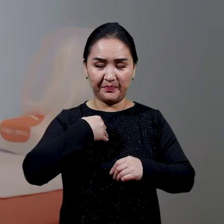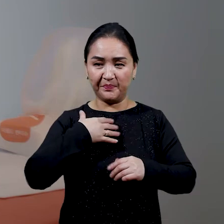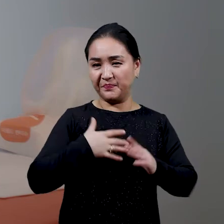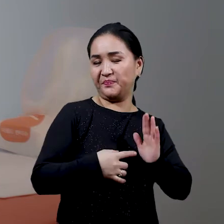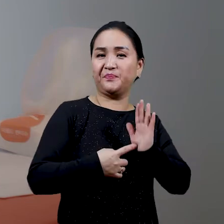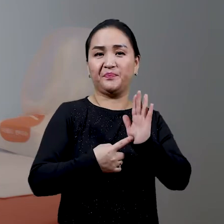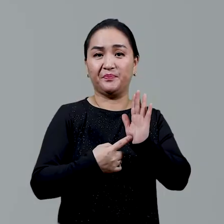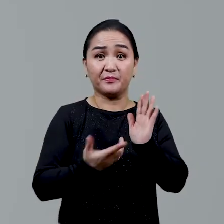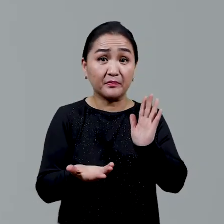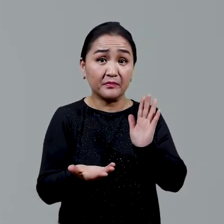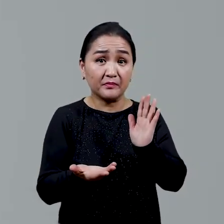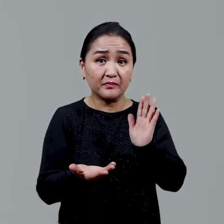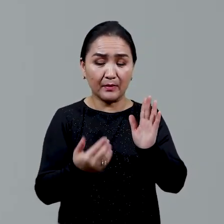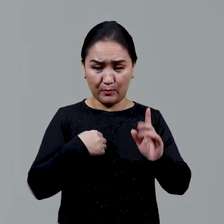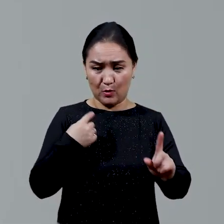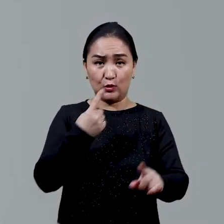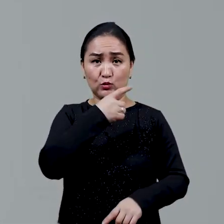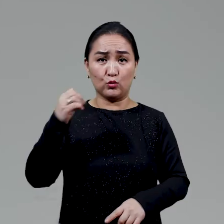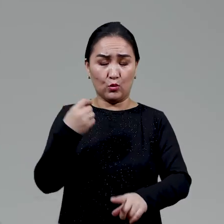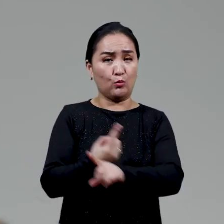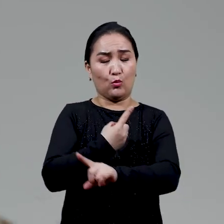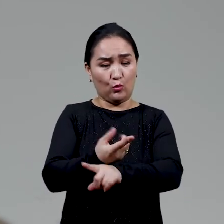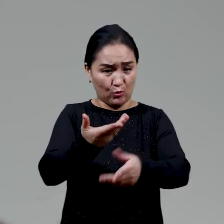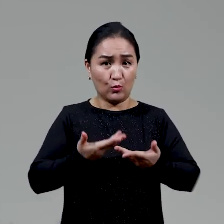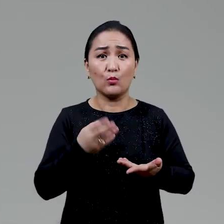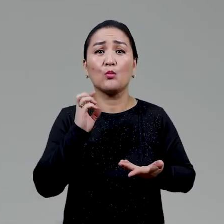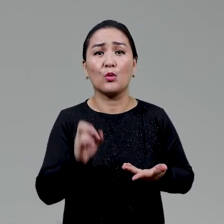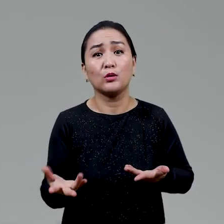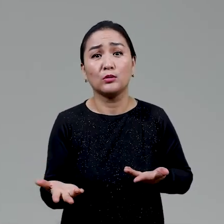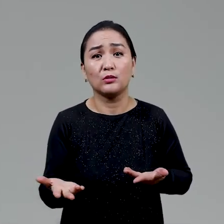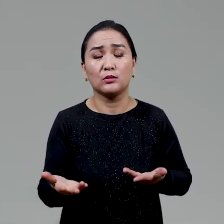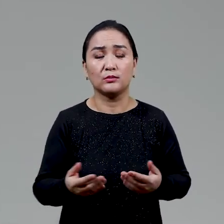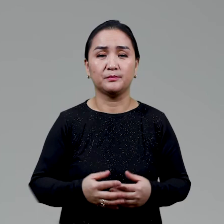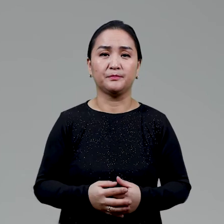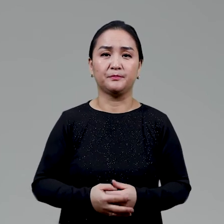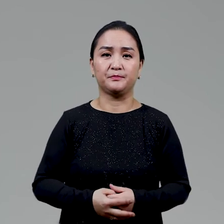Эсвэл би тэр бүхэнд ингээл буруутай болж таарах юм байна л та.